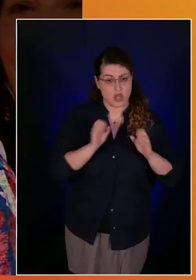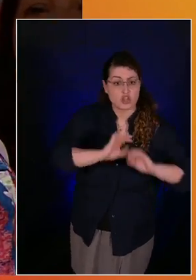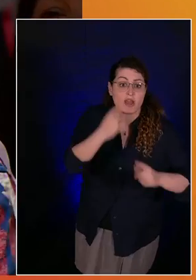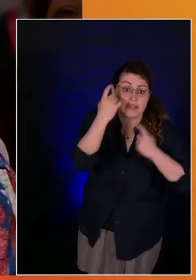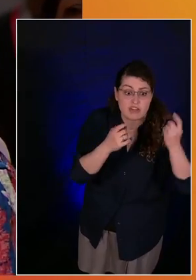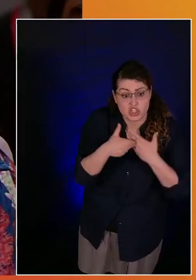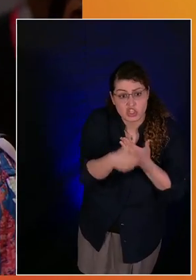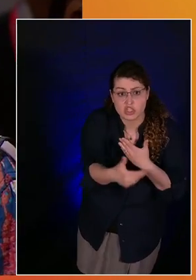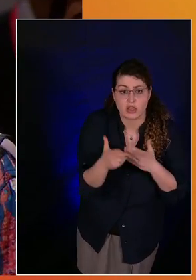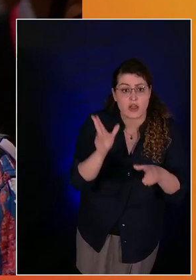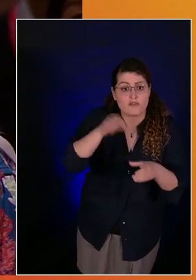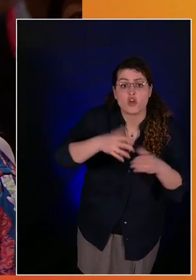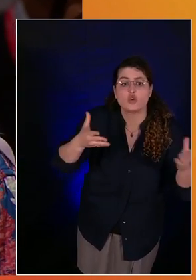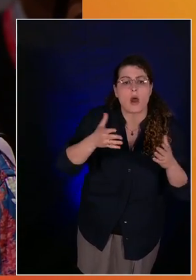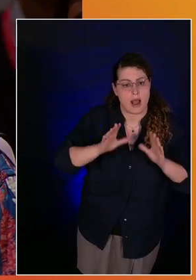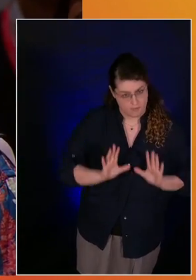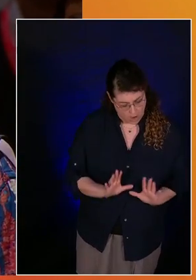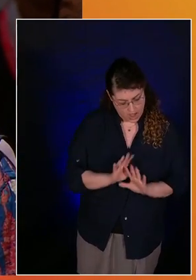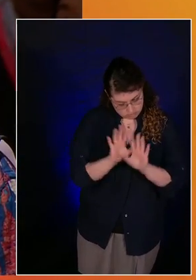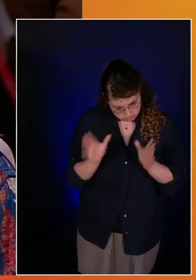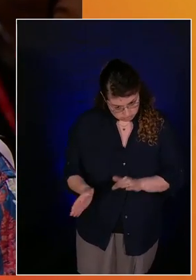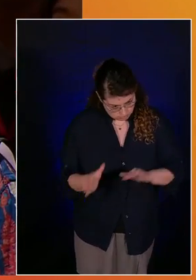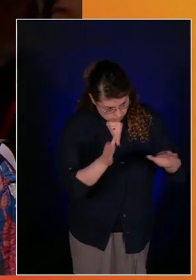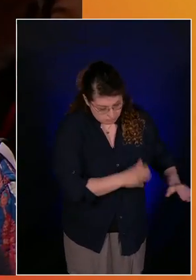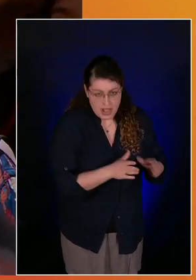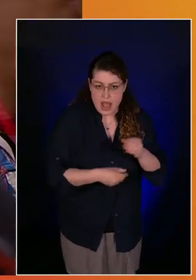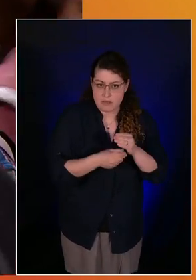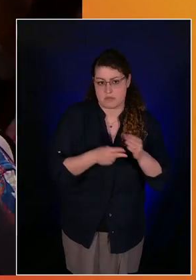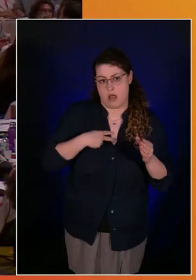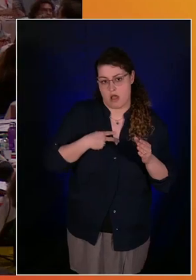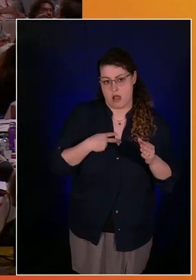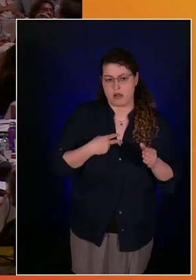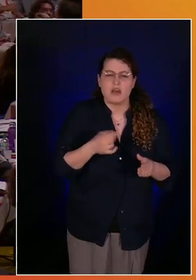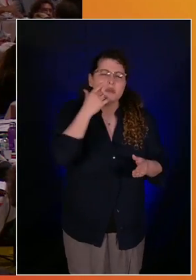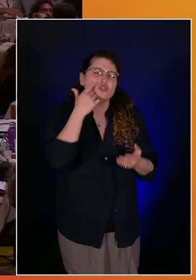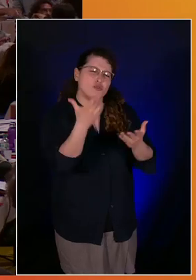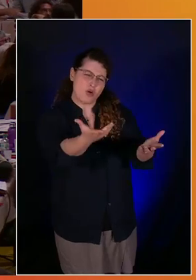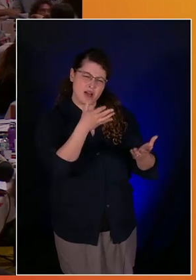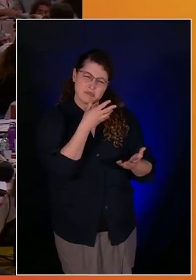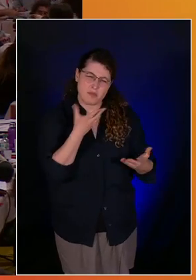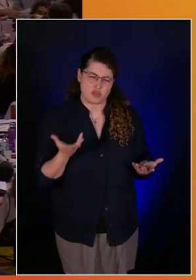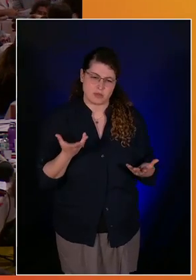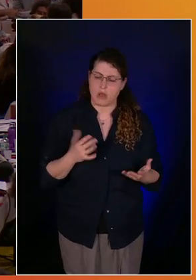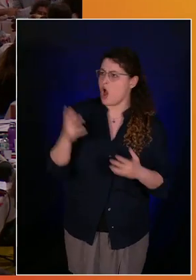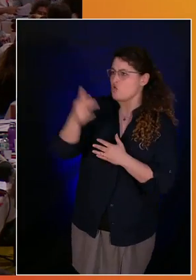allez faire c'est tout maintenant sur mon amendement non tu vois mais non mais tu peux tu peux me couper la parole et ils peuvent